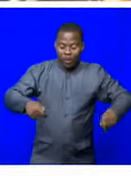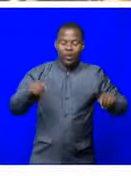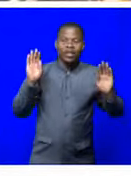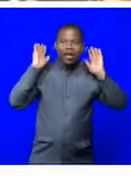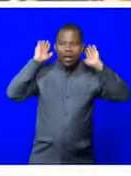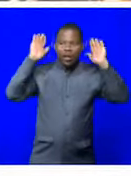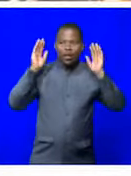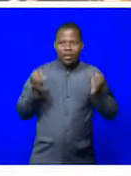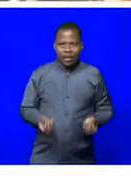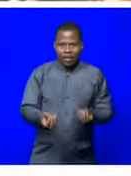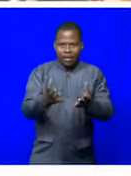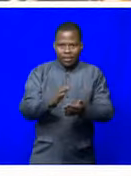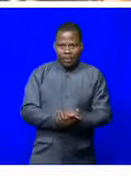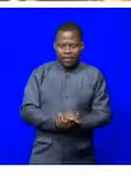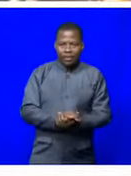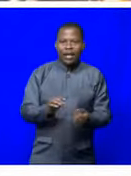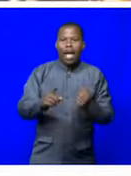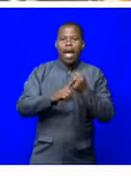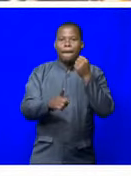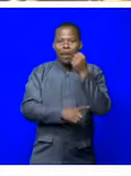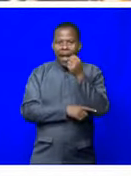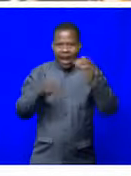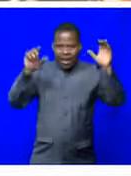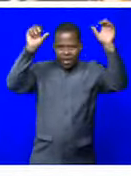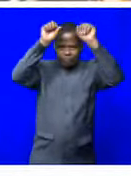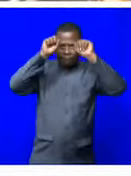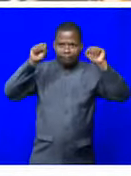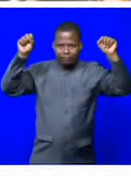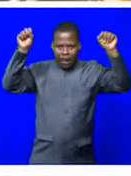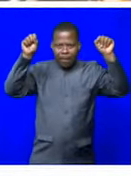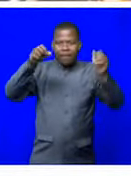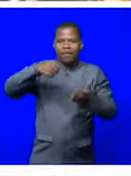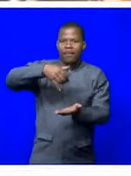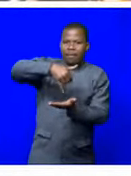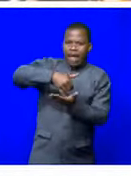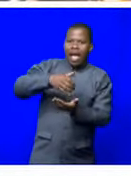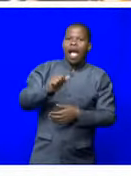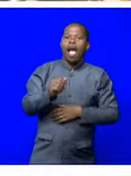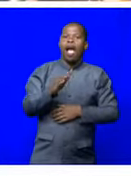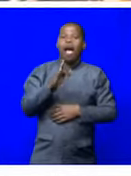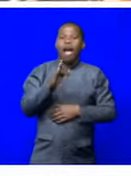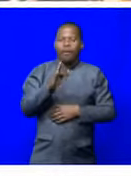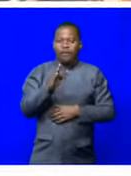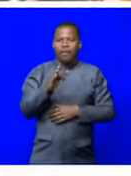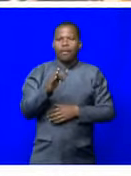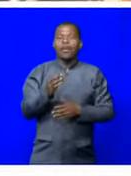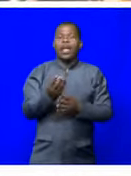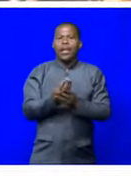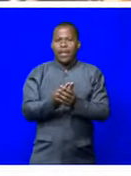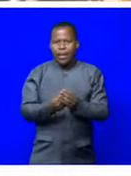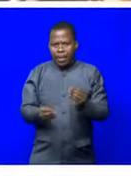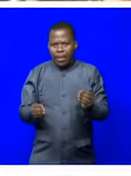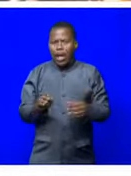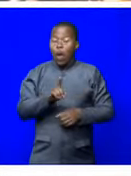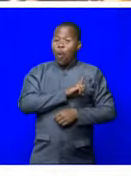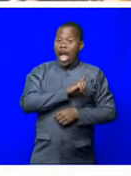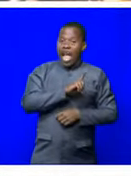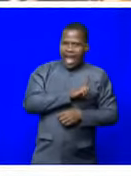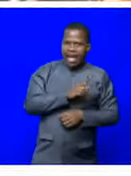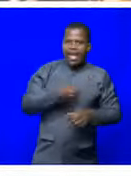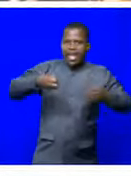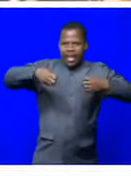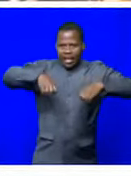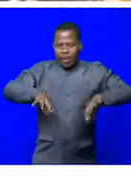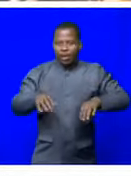Kutemidlalo licembu lembabane Highlanders seliphumile endzebeni ye CAF Confederations Cup preliminary round